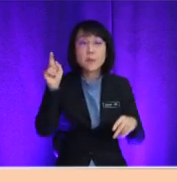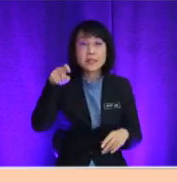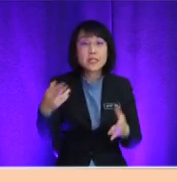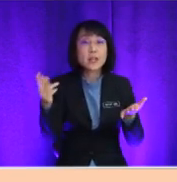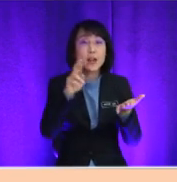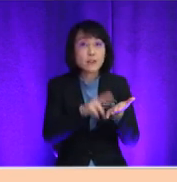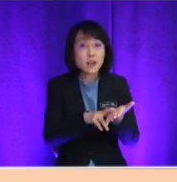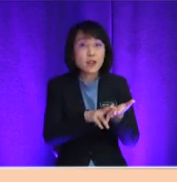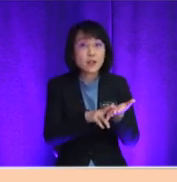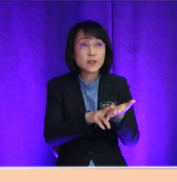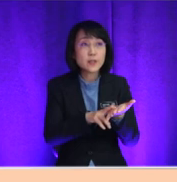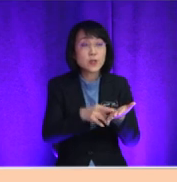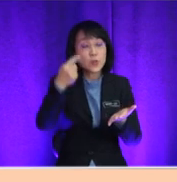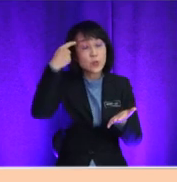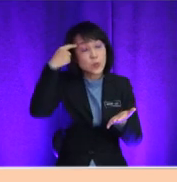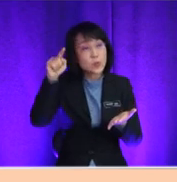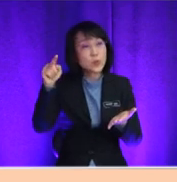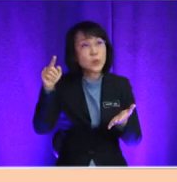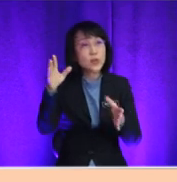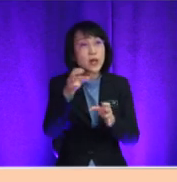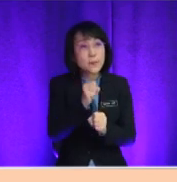untuk mendapat kelulusan